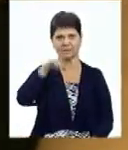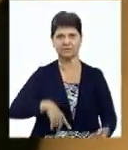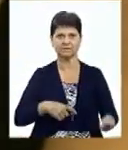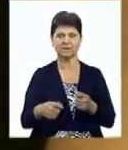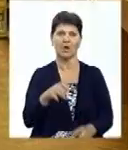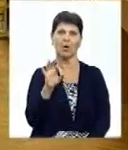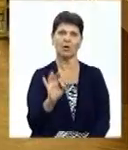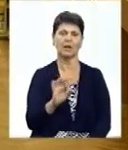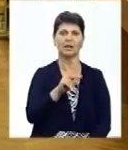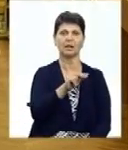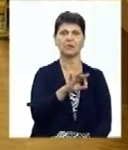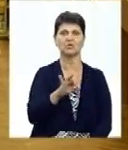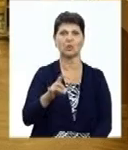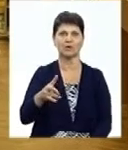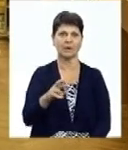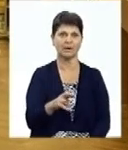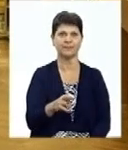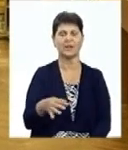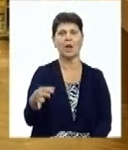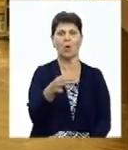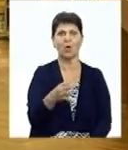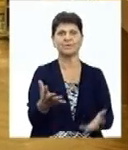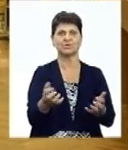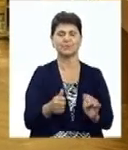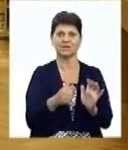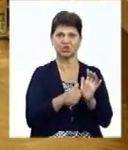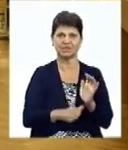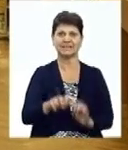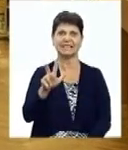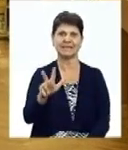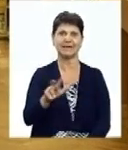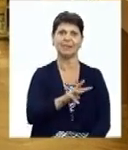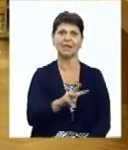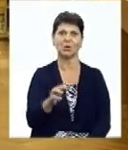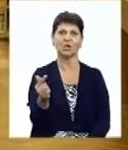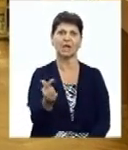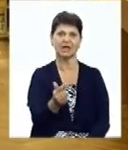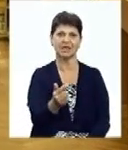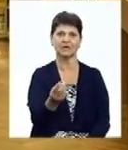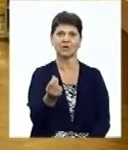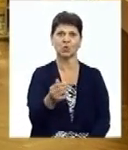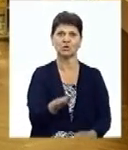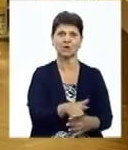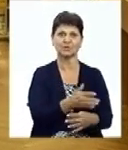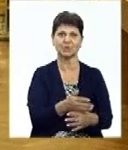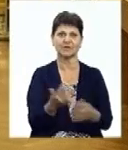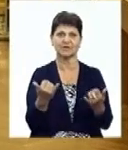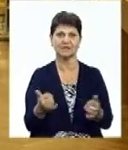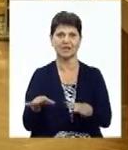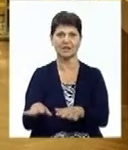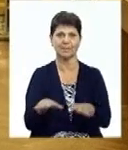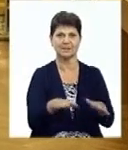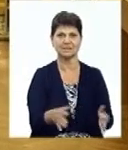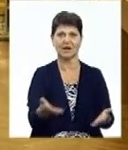Олена Чорна. Область отримала більше 63 мільйонів гривень, і ці кошти розподілені зараз на місцях.